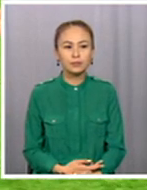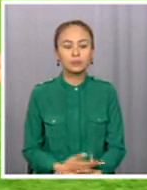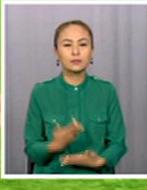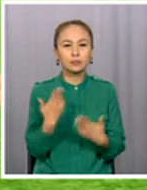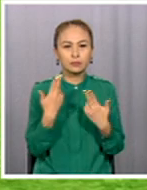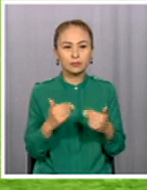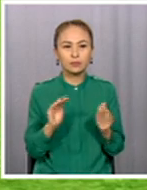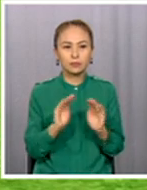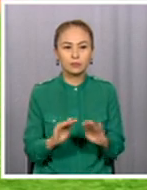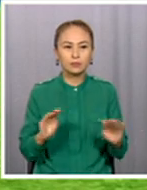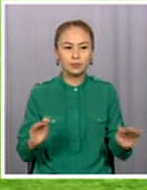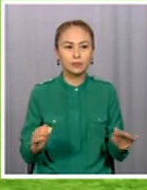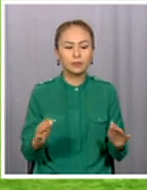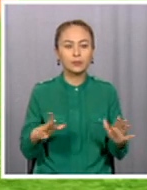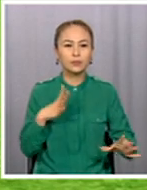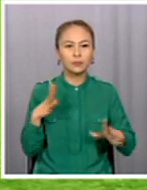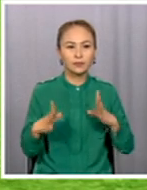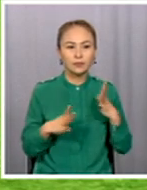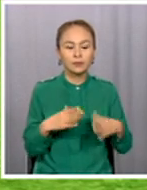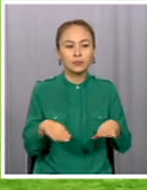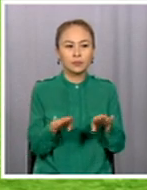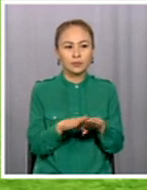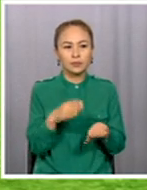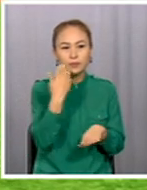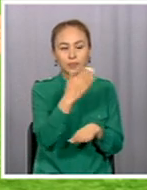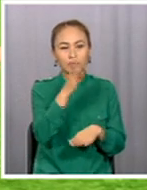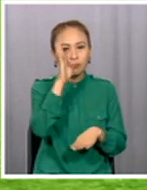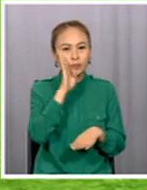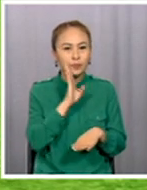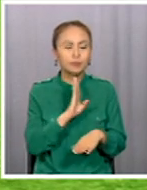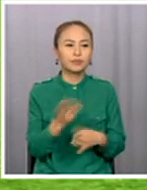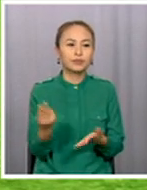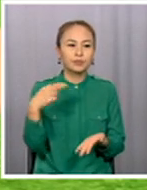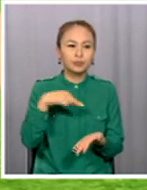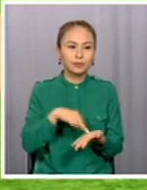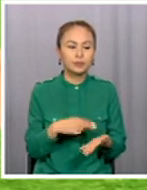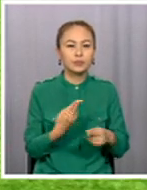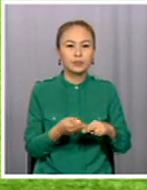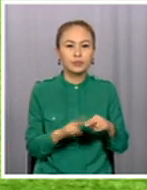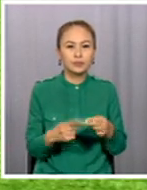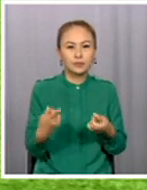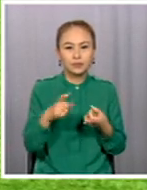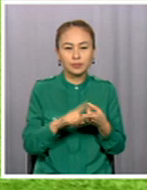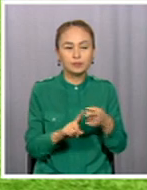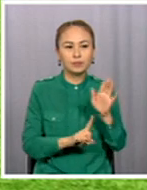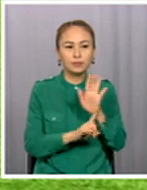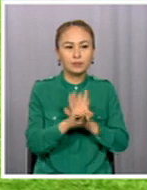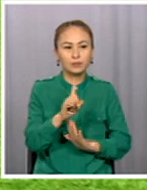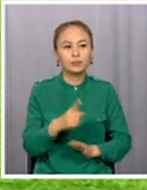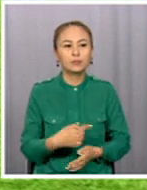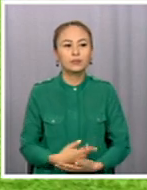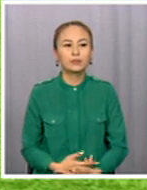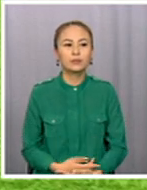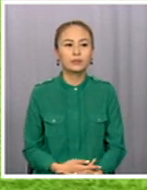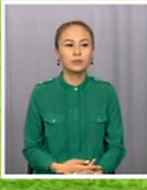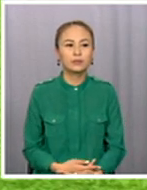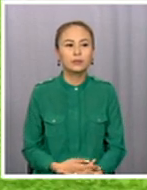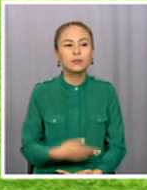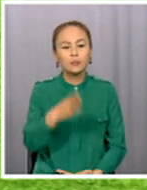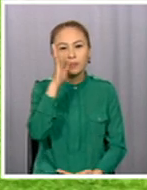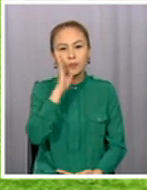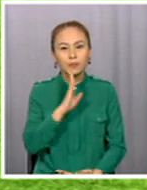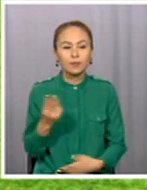балам. Дене тәрбиесі сол сенің таңертеңгілік бой жазу жаттығуыңнан басталады. Ата, таңертеңгілік бой